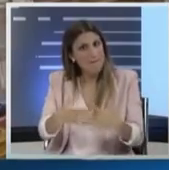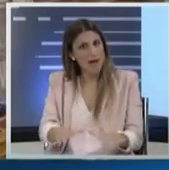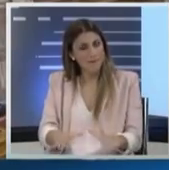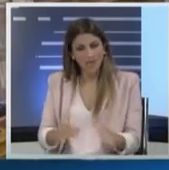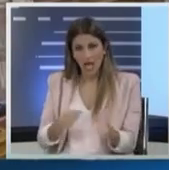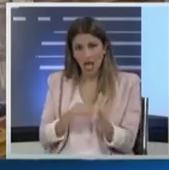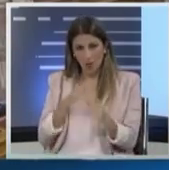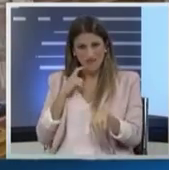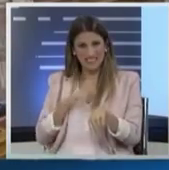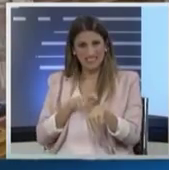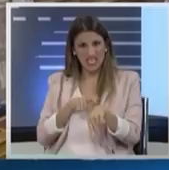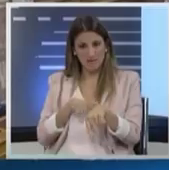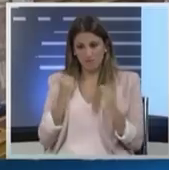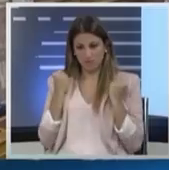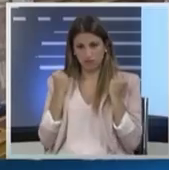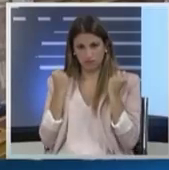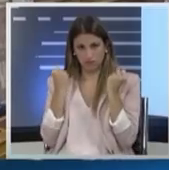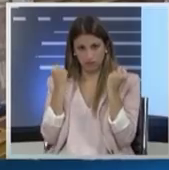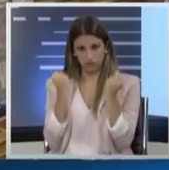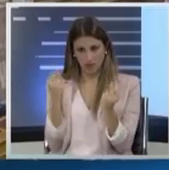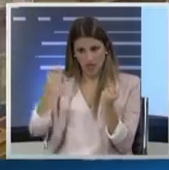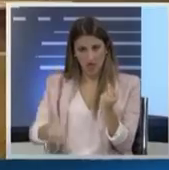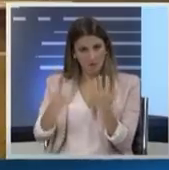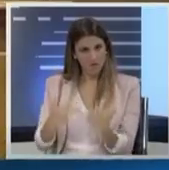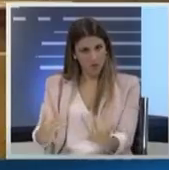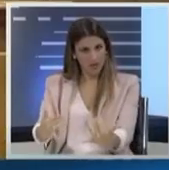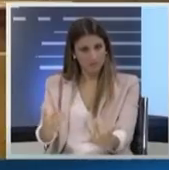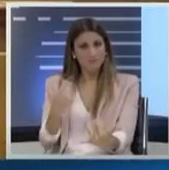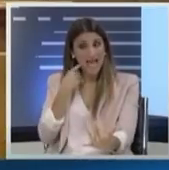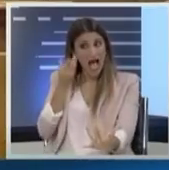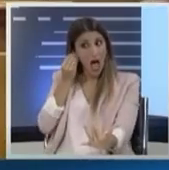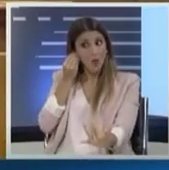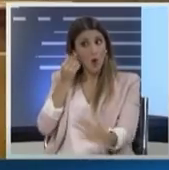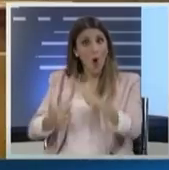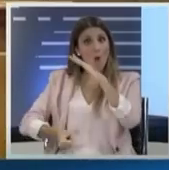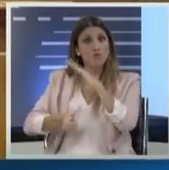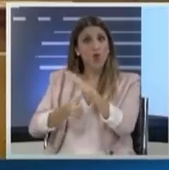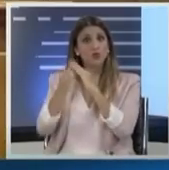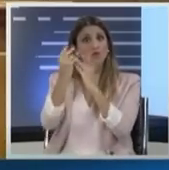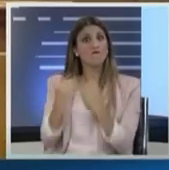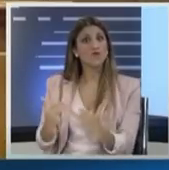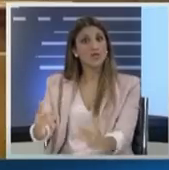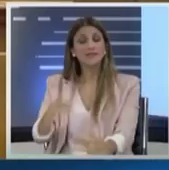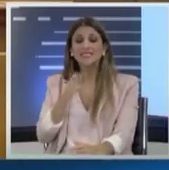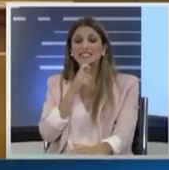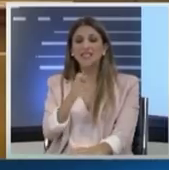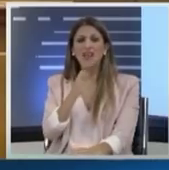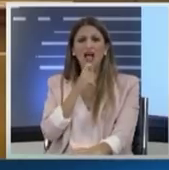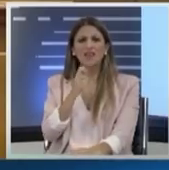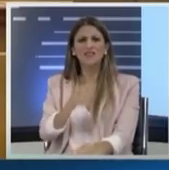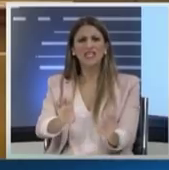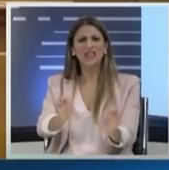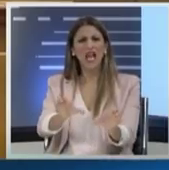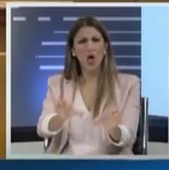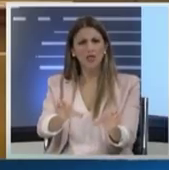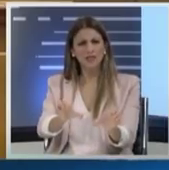ερχόμουν στη Βουλή, τον κύριο Βρούτσι να δίνει μια συνέντευξη σε κάποιον σταθμό, δεν ξέρω αν